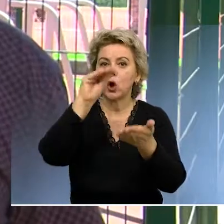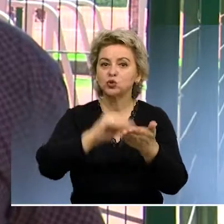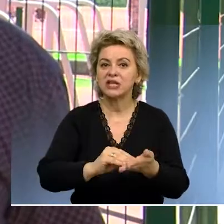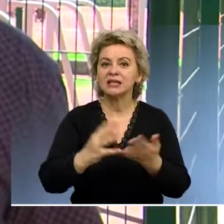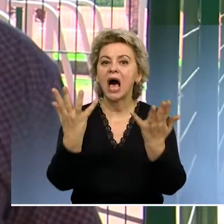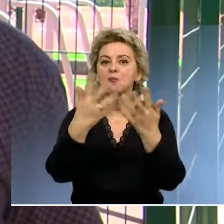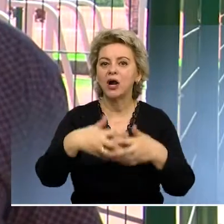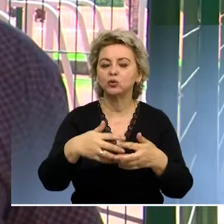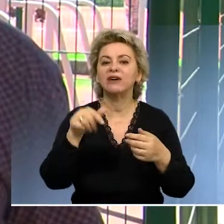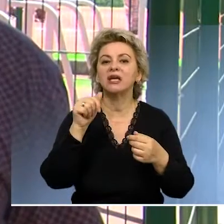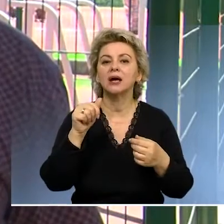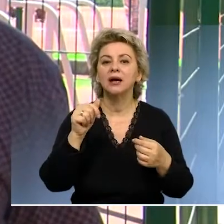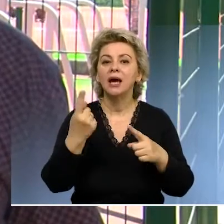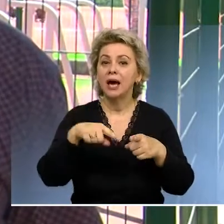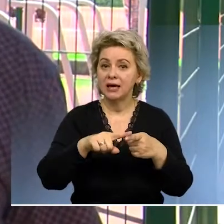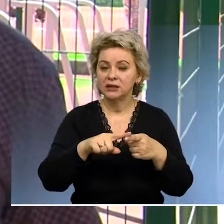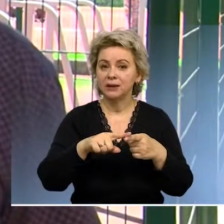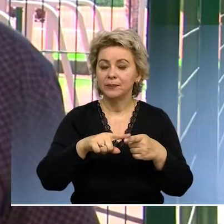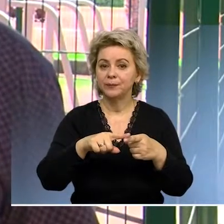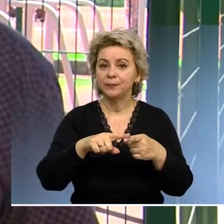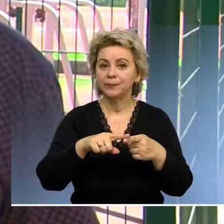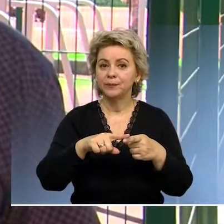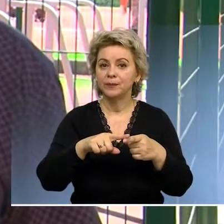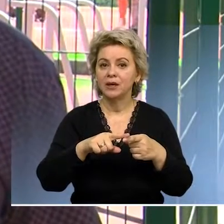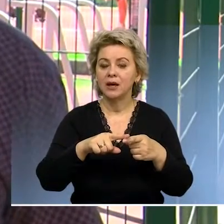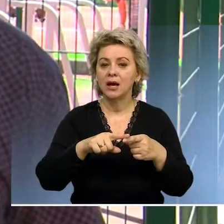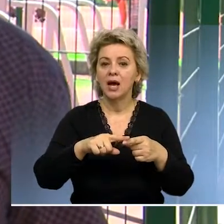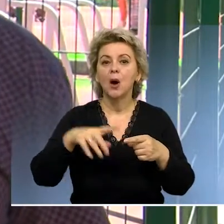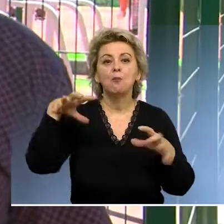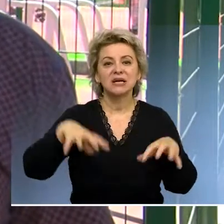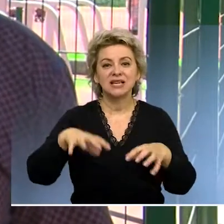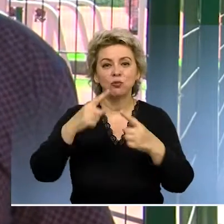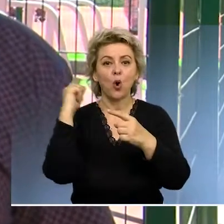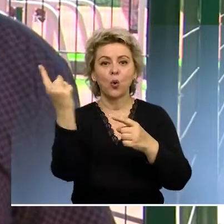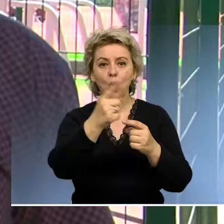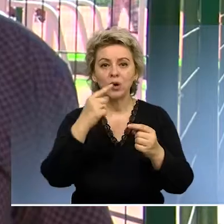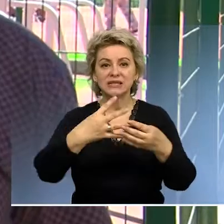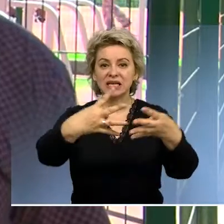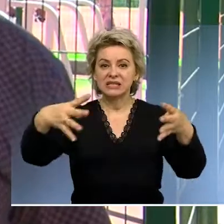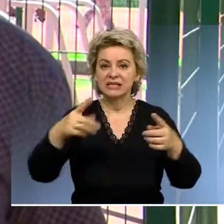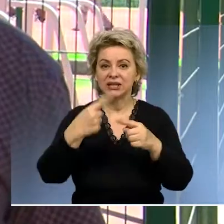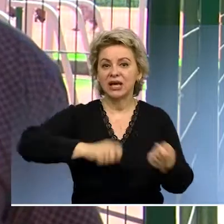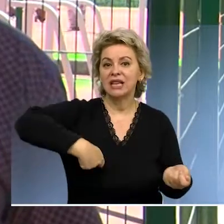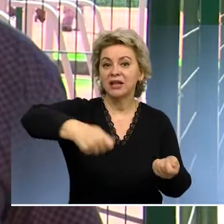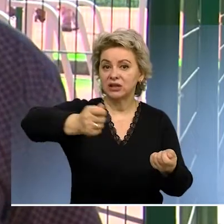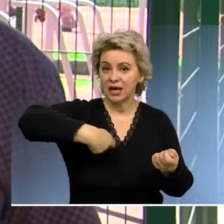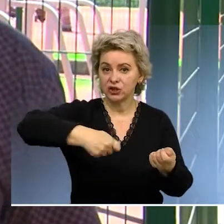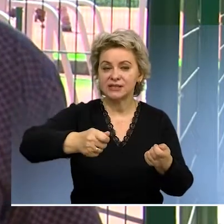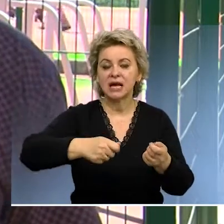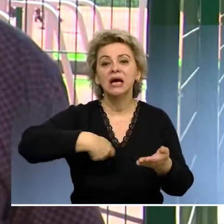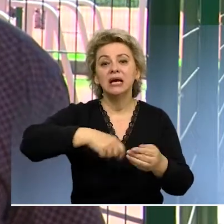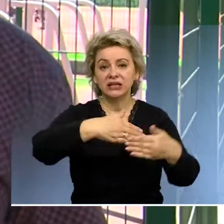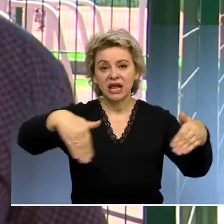Наносится разметка и устанавливается оборудование. Оборудование – это баскетбольные кольца, сетки